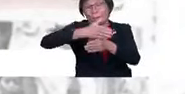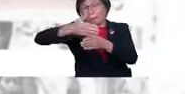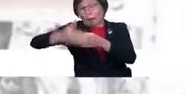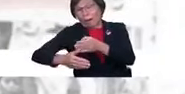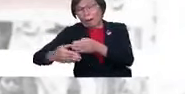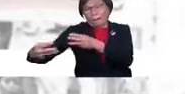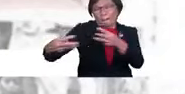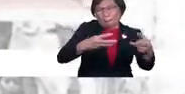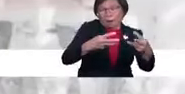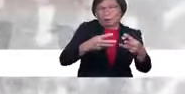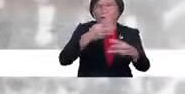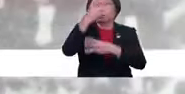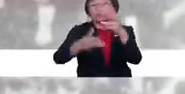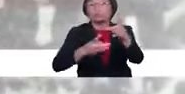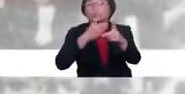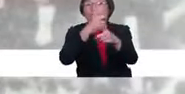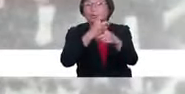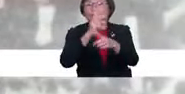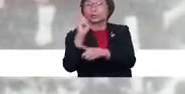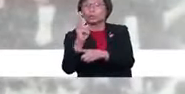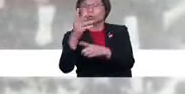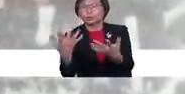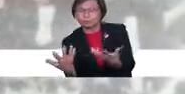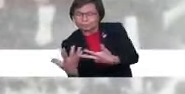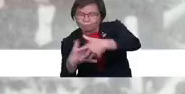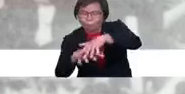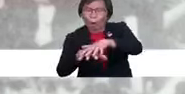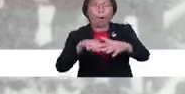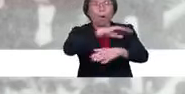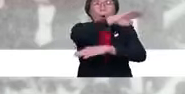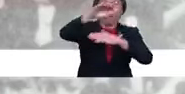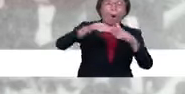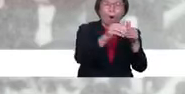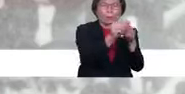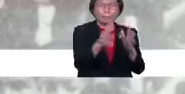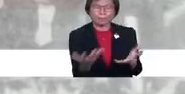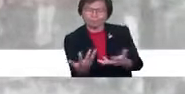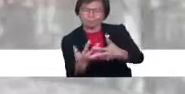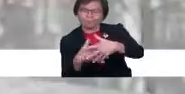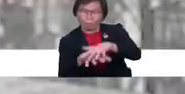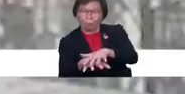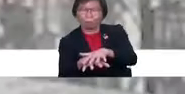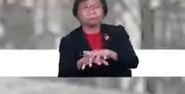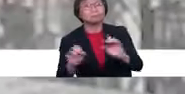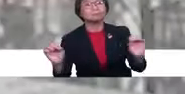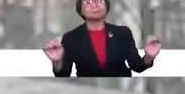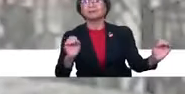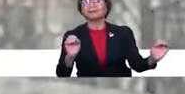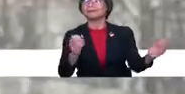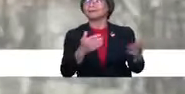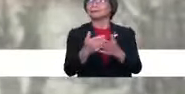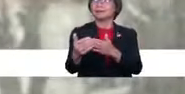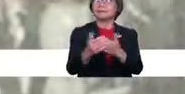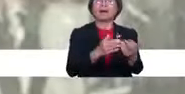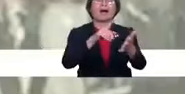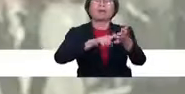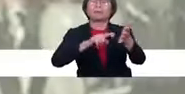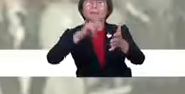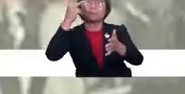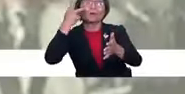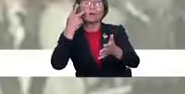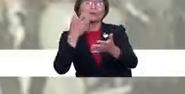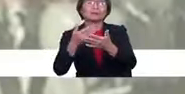Perang Dunia ke-2 telah menyatukan seluruh kepimpinan tanpa mengira garis politik